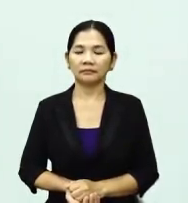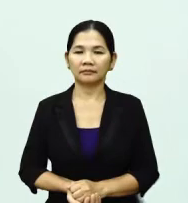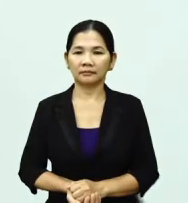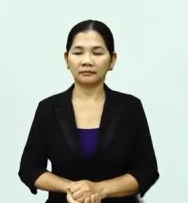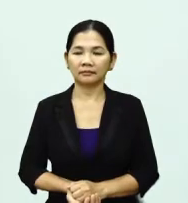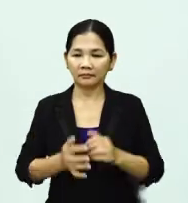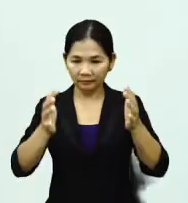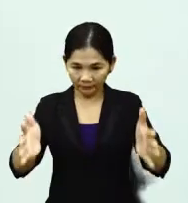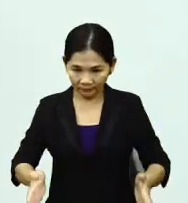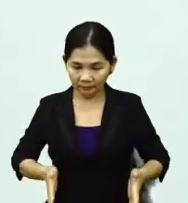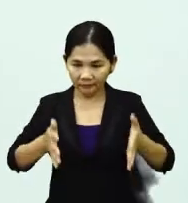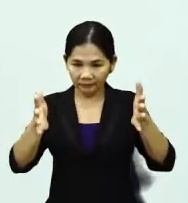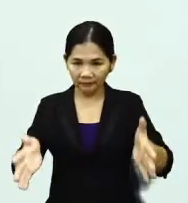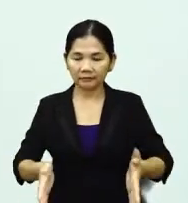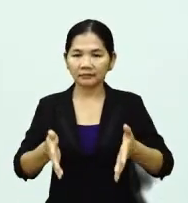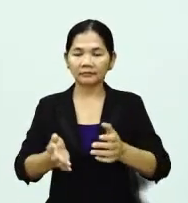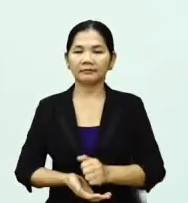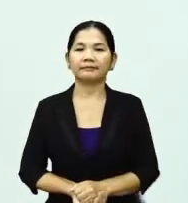Ta, rô tì.